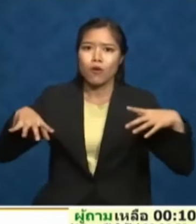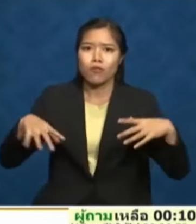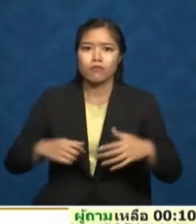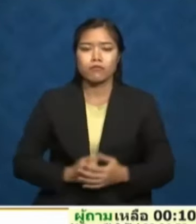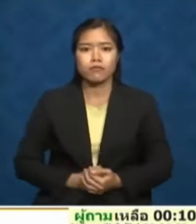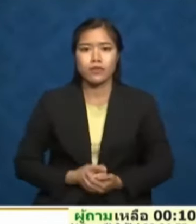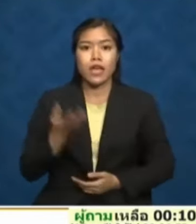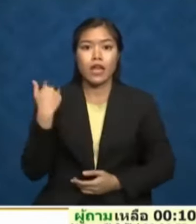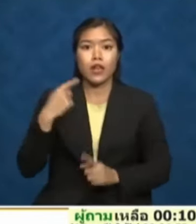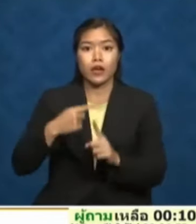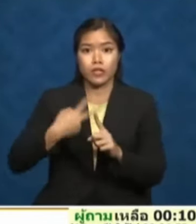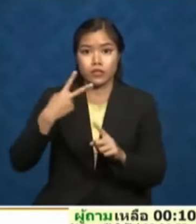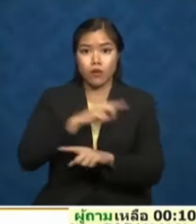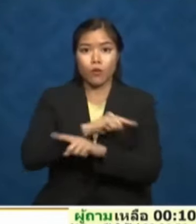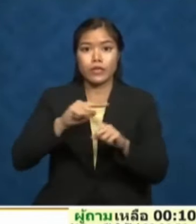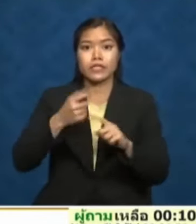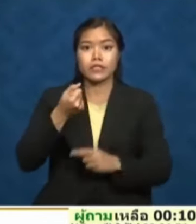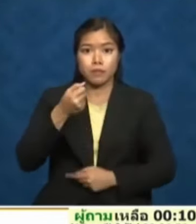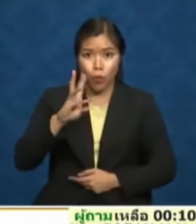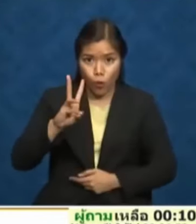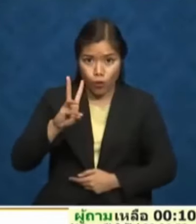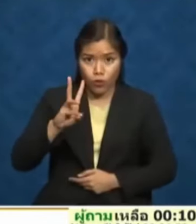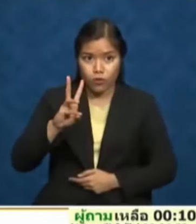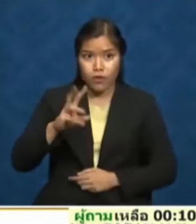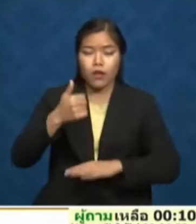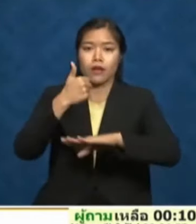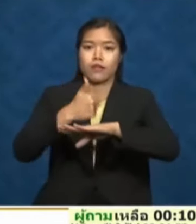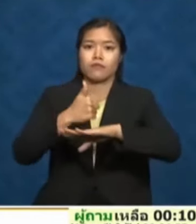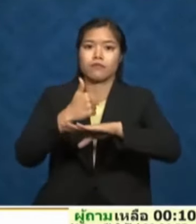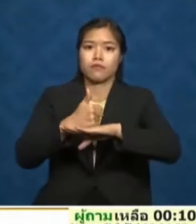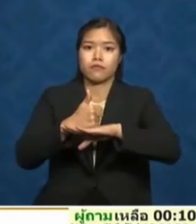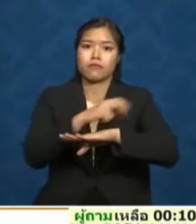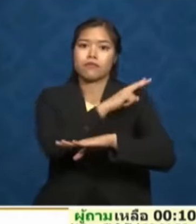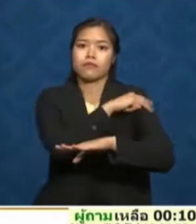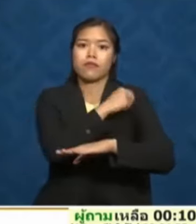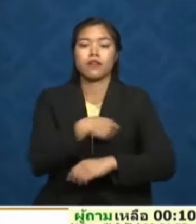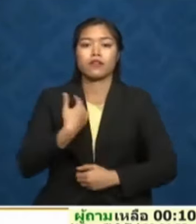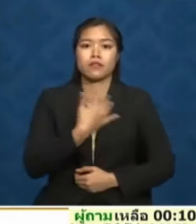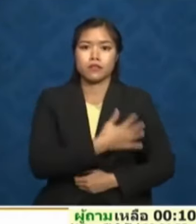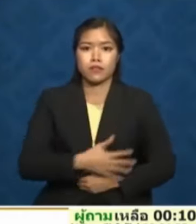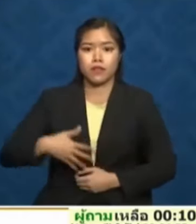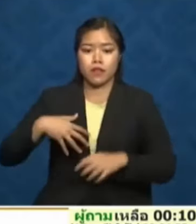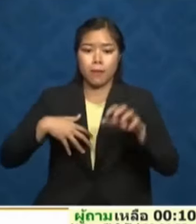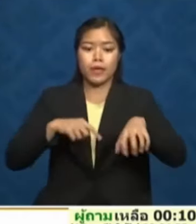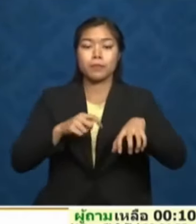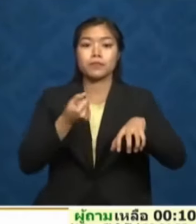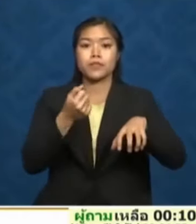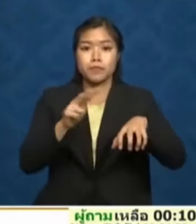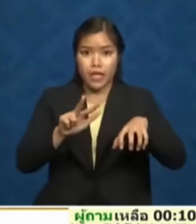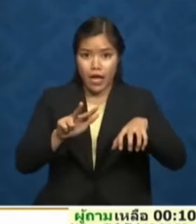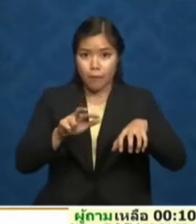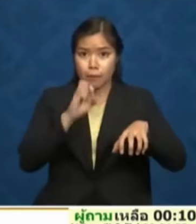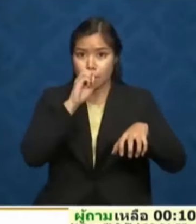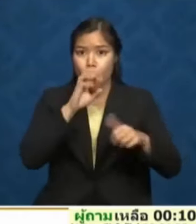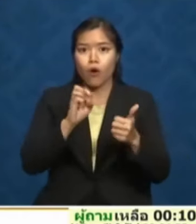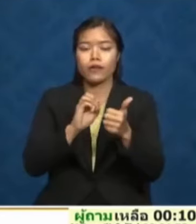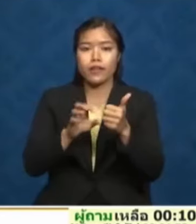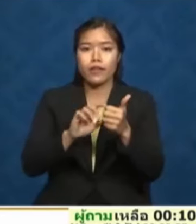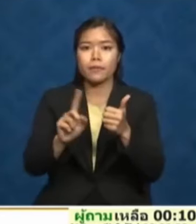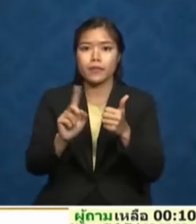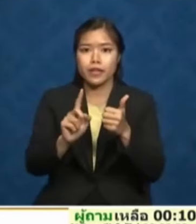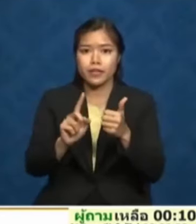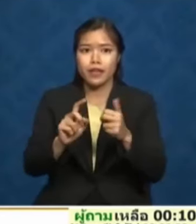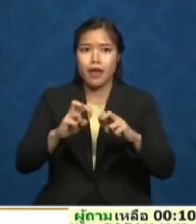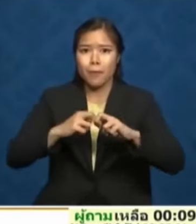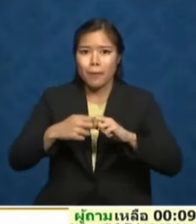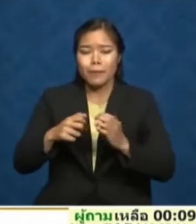16กุมภาพันธ์ที่ผ่านมาค่ะผู้อำนวยการชุดสุขภาพที่ 13นะคะก็ได้มีข้อเสนอแนะไปแล้วว่าให้